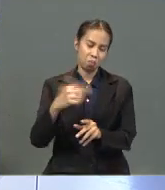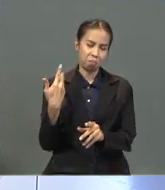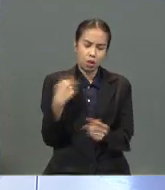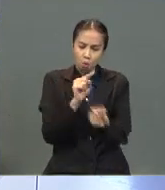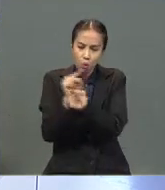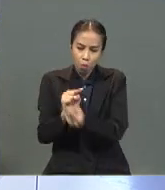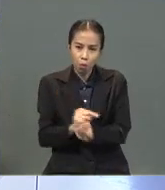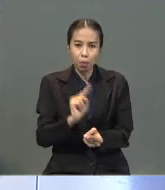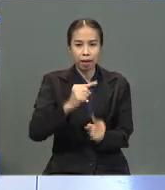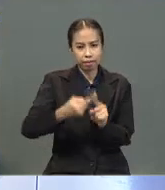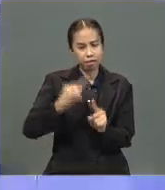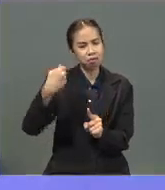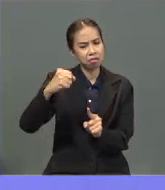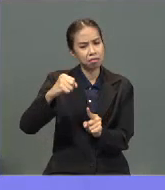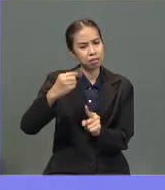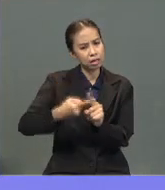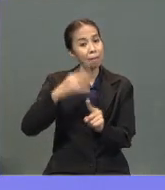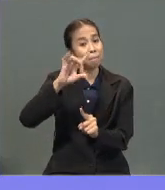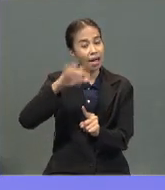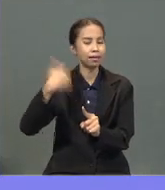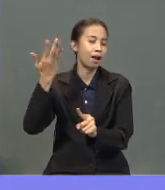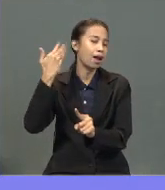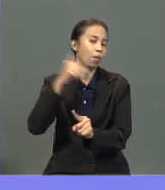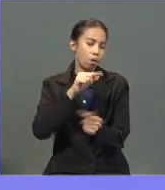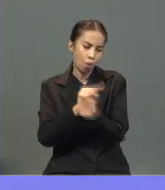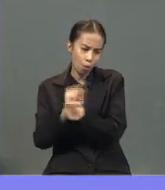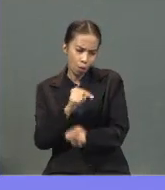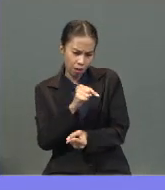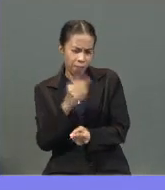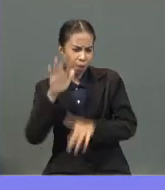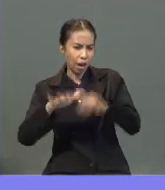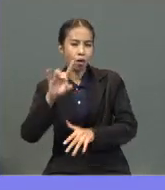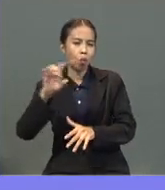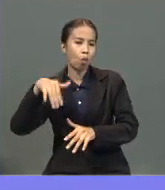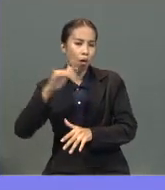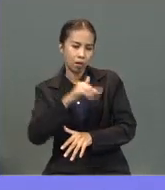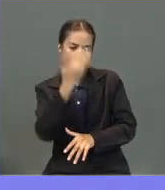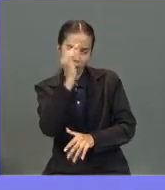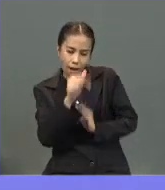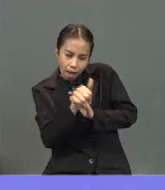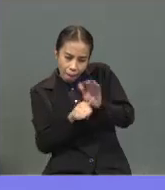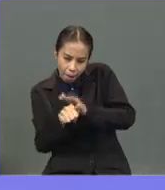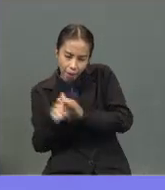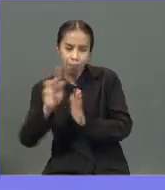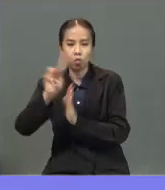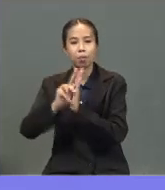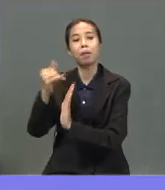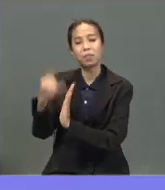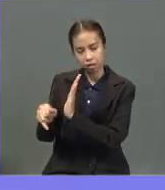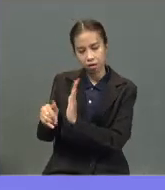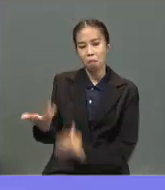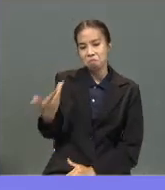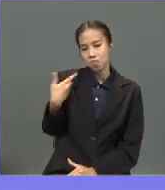รายเลยนะครับที่พยายามที่จะข้ามแดนเข้ามาทางช่องทางธรรมชาติแบบผิดกฎหมายค่ะสำคัญมากนั้นเลยเนี่ยคือมีนายหน้าด้วย